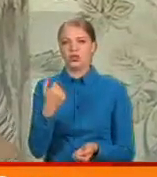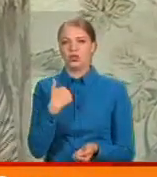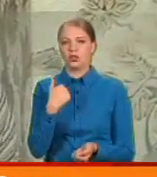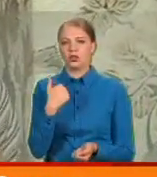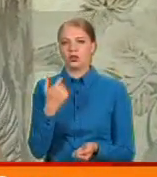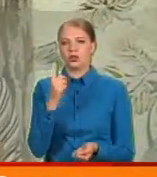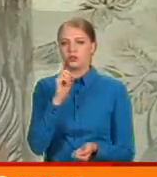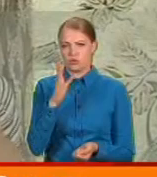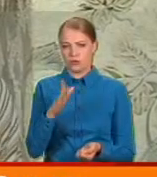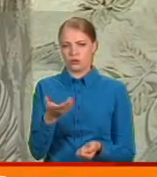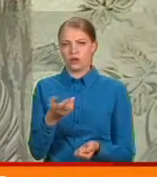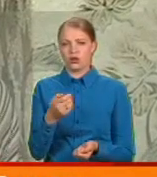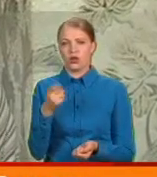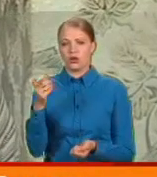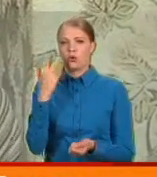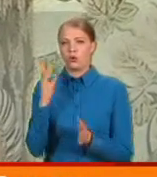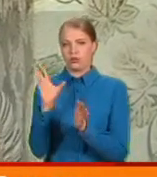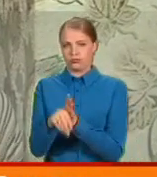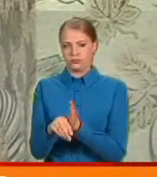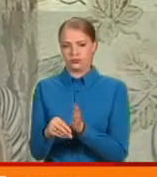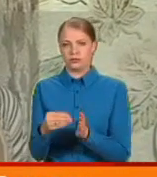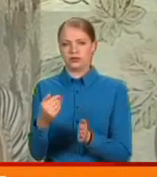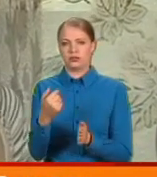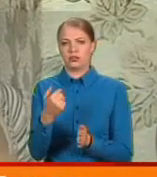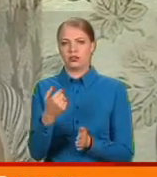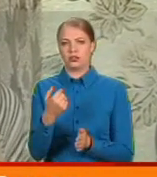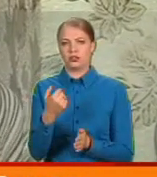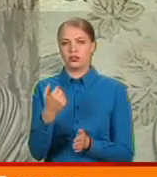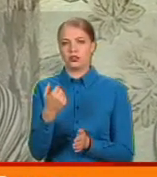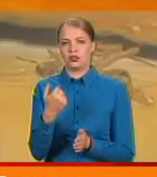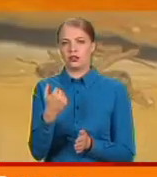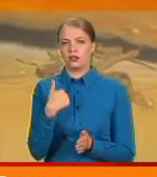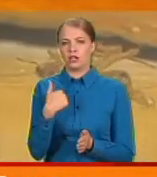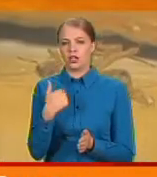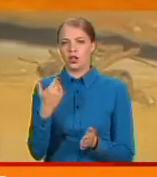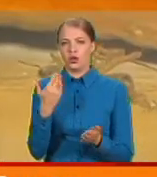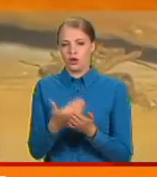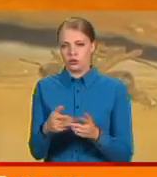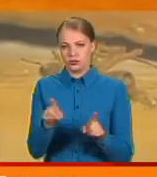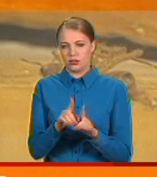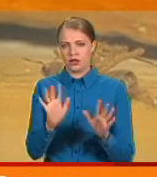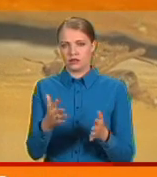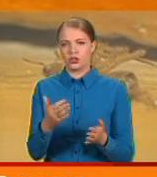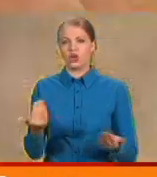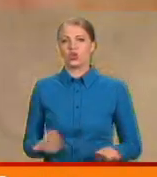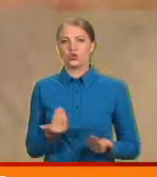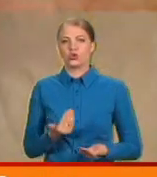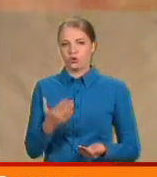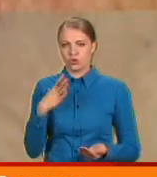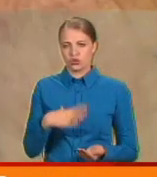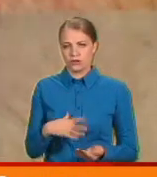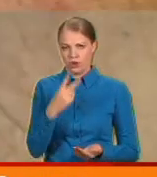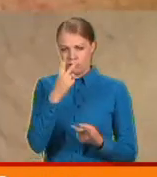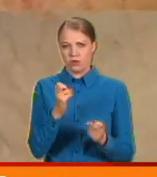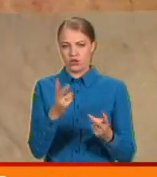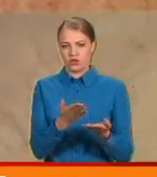дому престарілих, пішла. Я вже маю життя такого. Це так останнє. Доживаю віку, дитина,